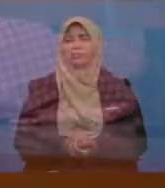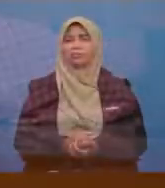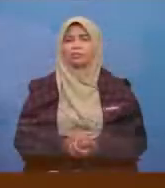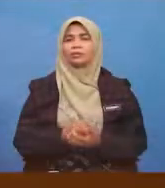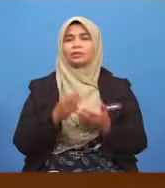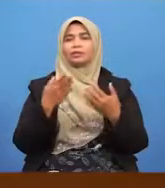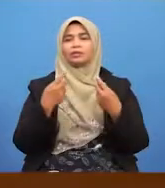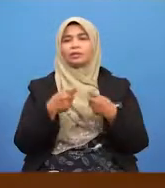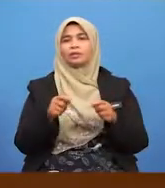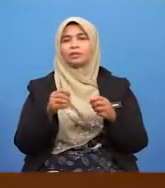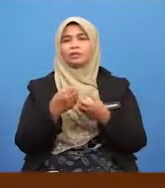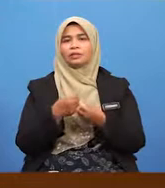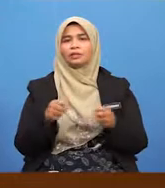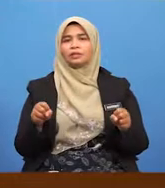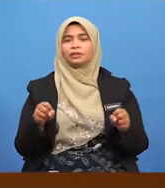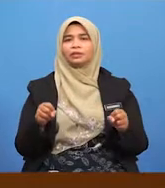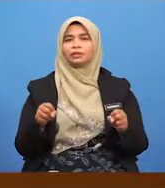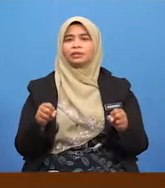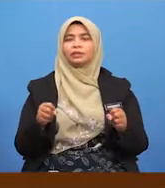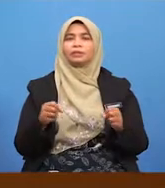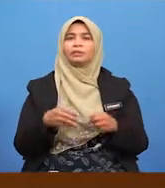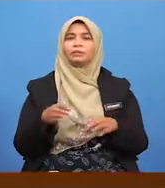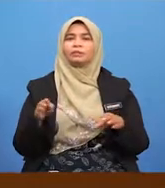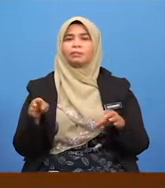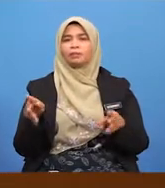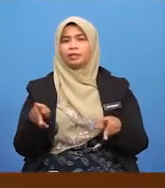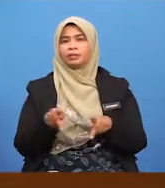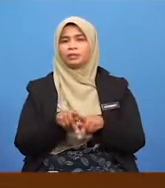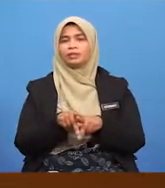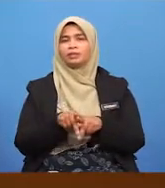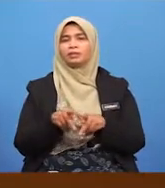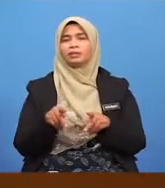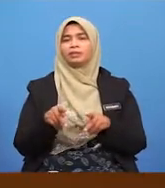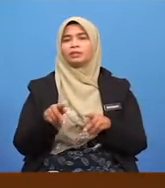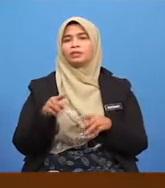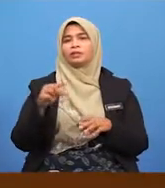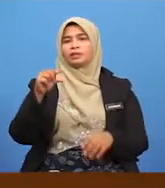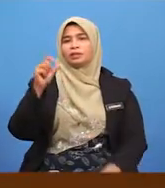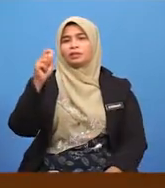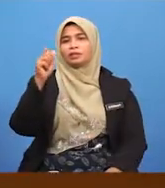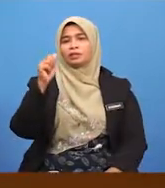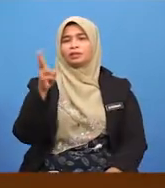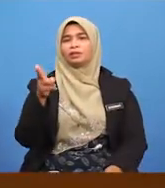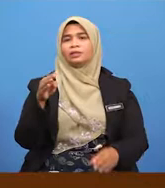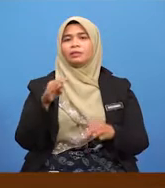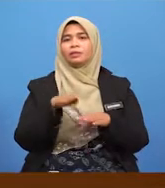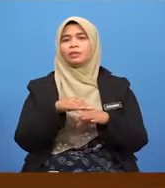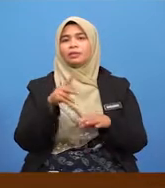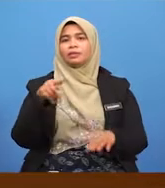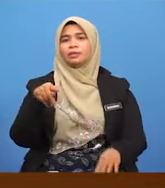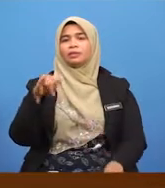Oke setelah siap memasang getah pada kebahagiaan casing pinggang